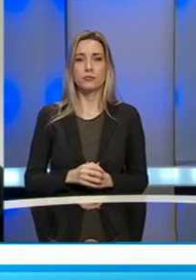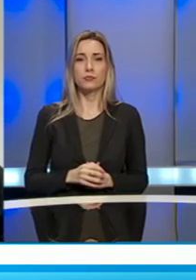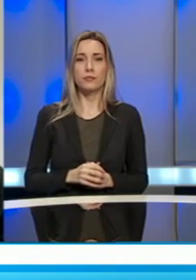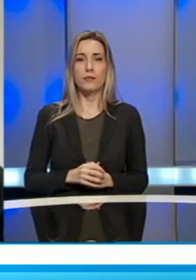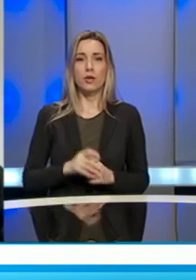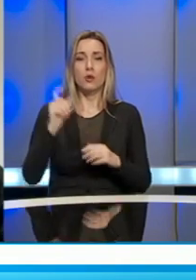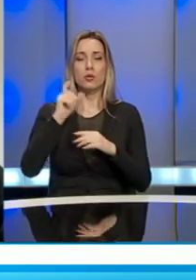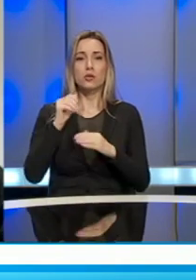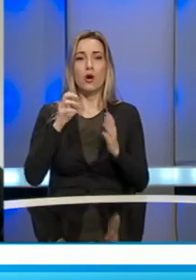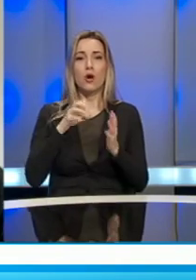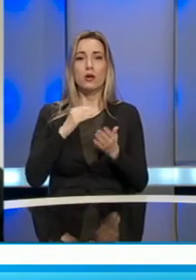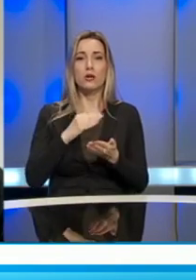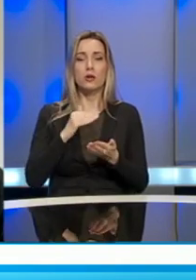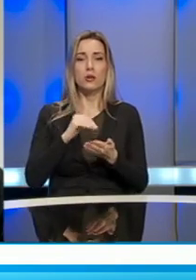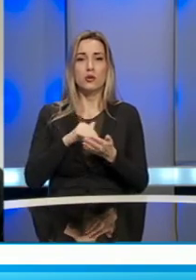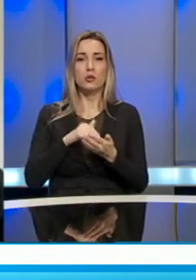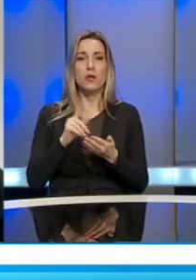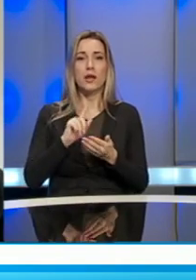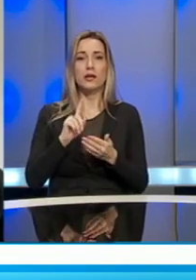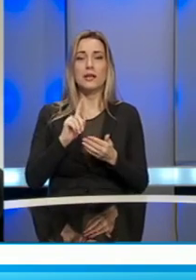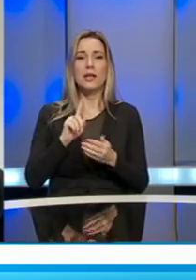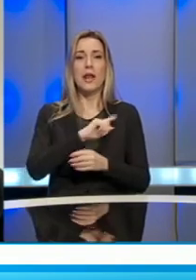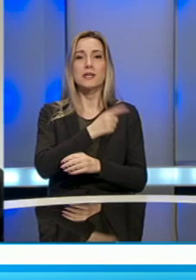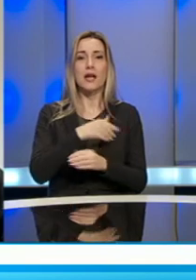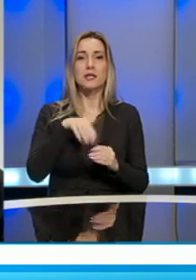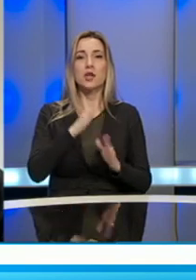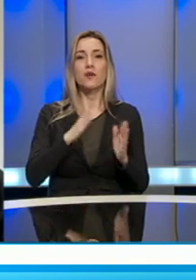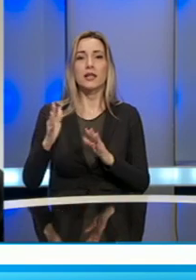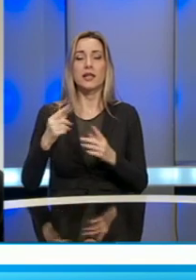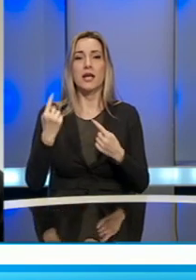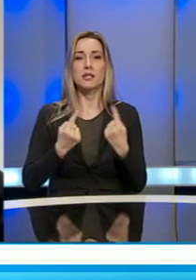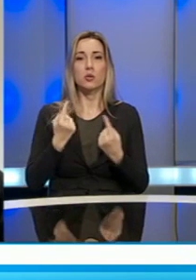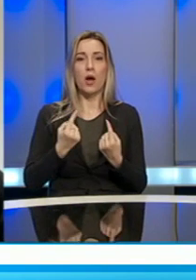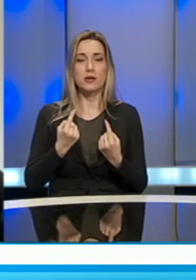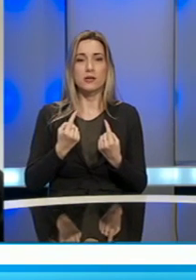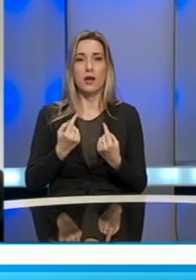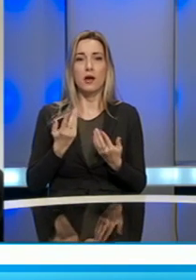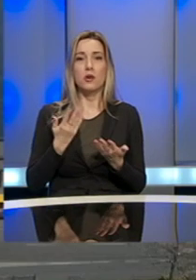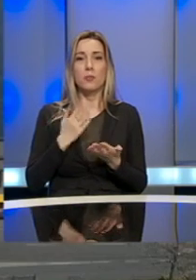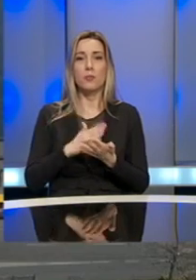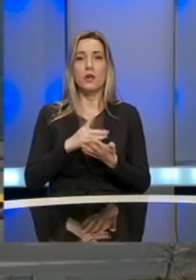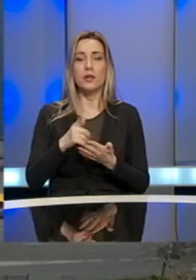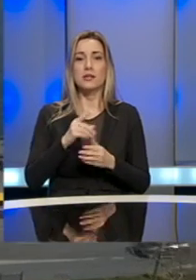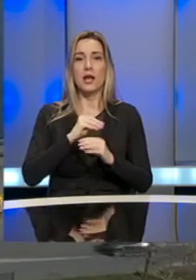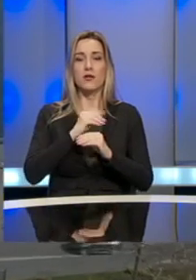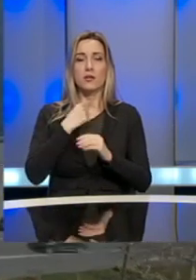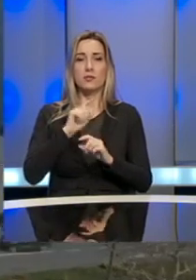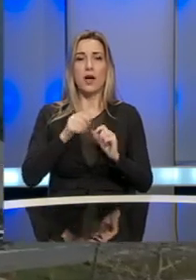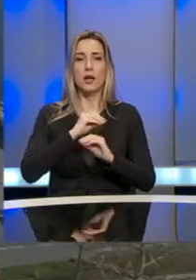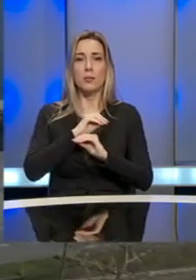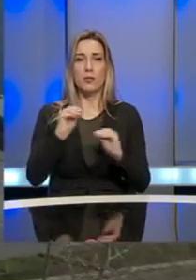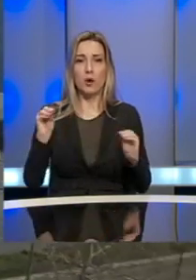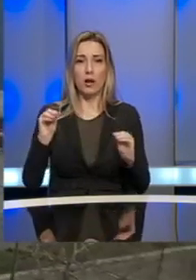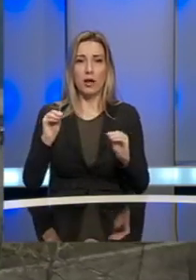U Turskoj još uvijek nije na snazi vanredna situacija, tako bez obzira što je bilo neki inputa da se takvi stvari proglase, međutim